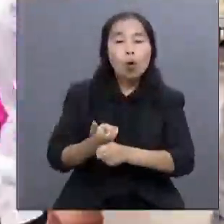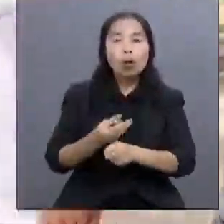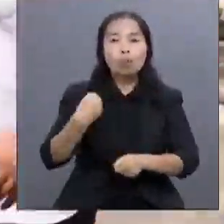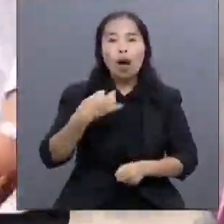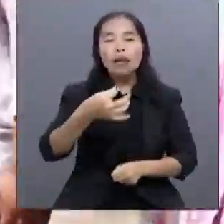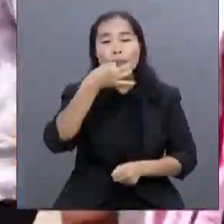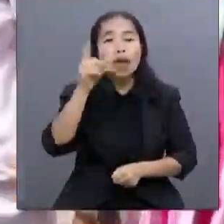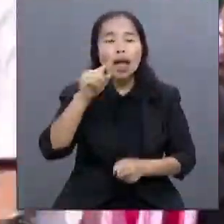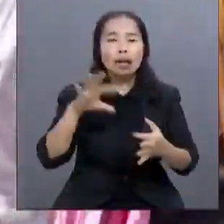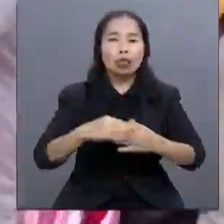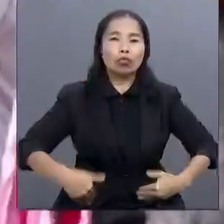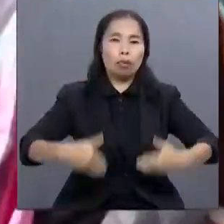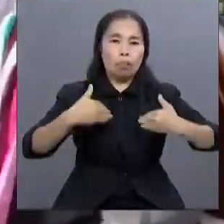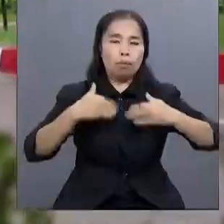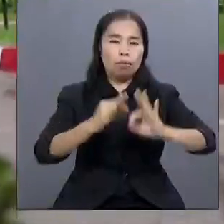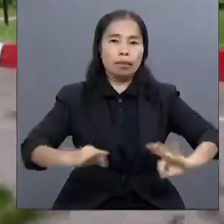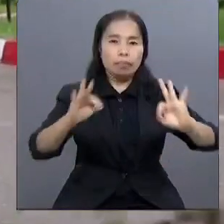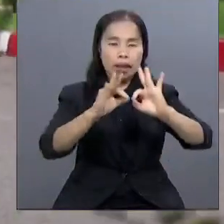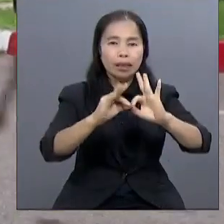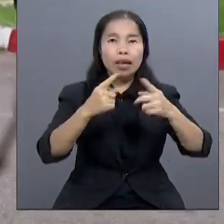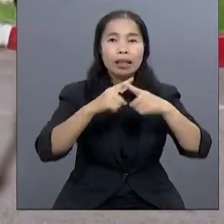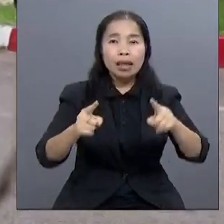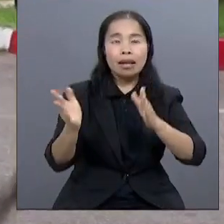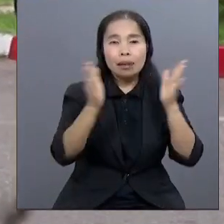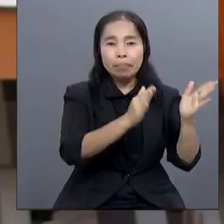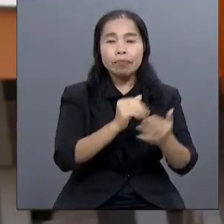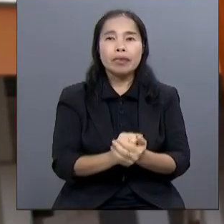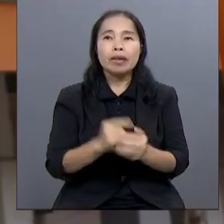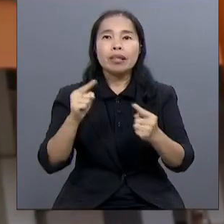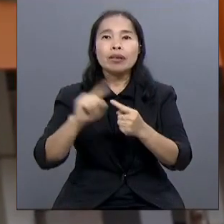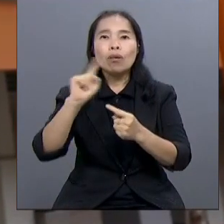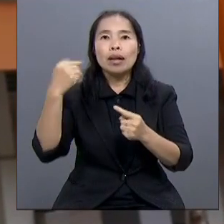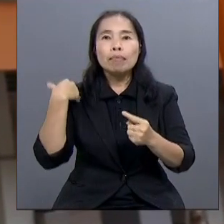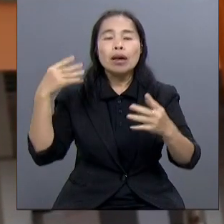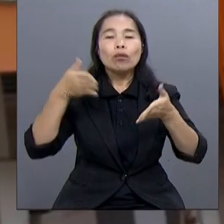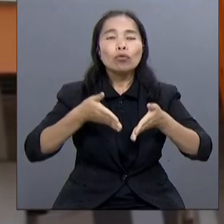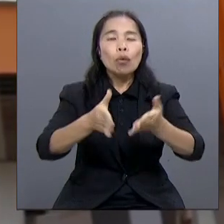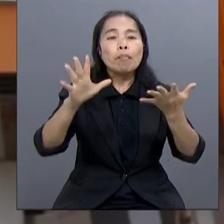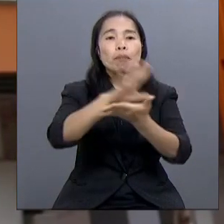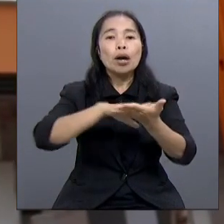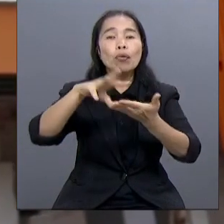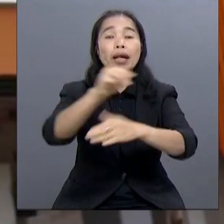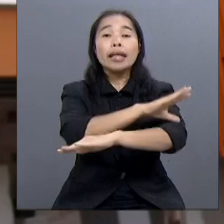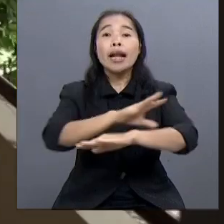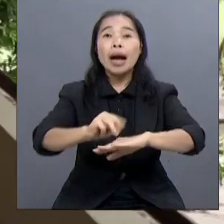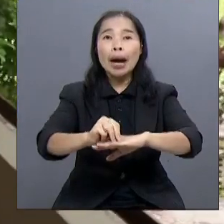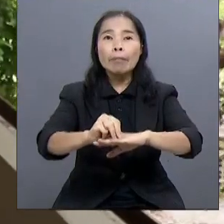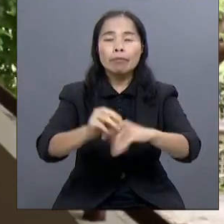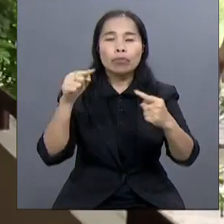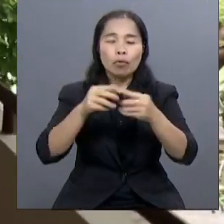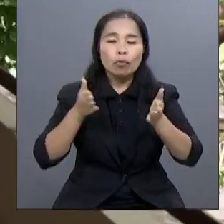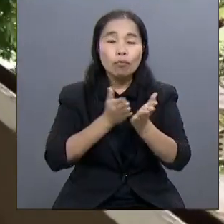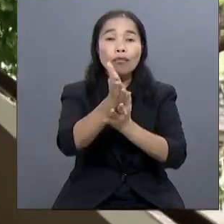ในเรื่องสุขภาพเป็นหลักขณะที่ภายในคณะวัฒนธรรมศาสตร์มหาวิทยาลัยมหาสารคาม